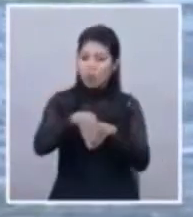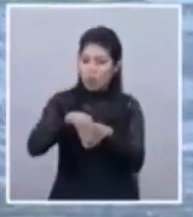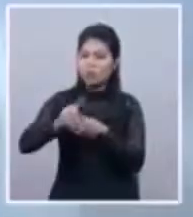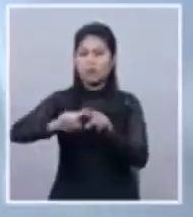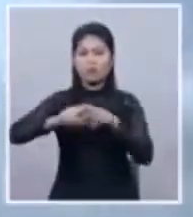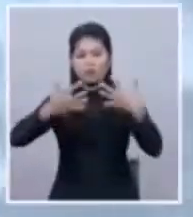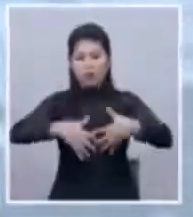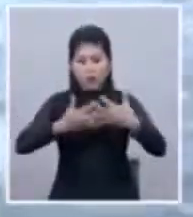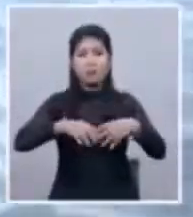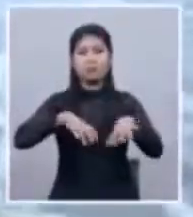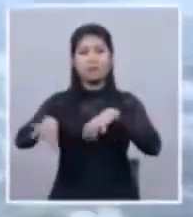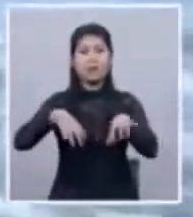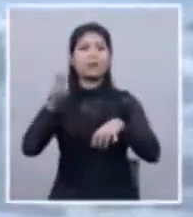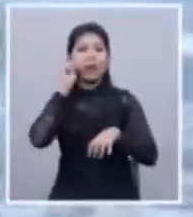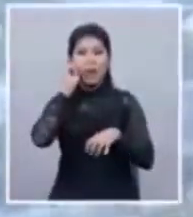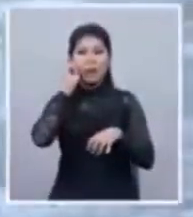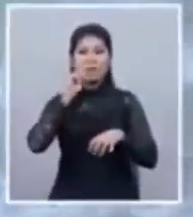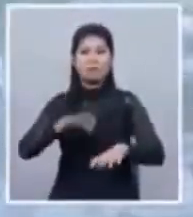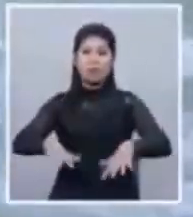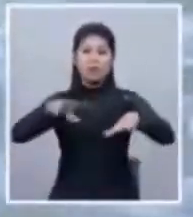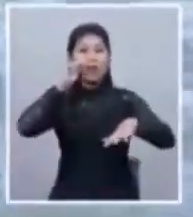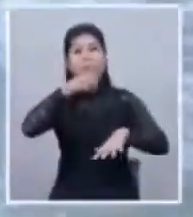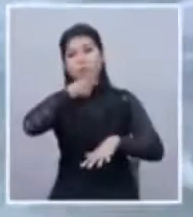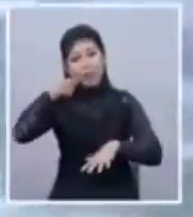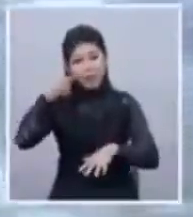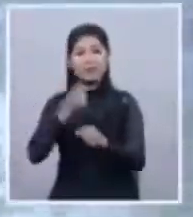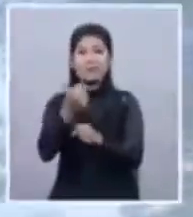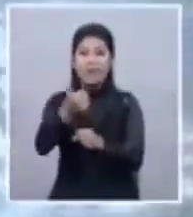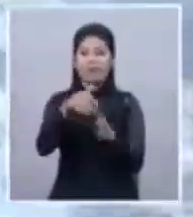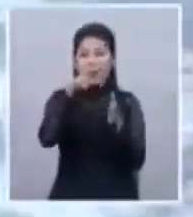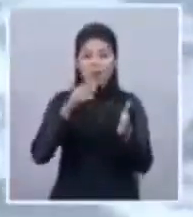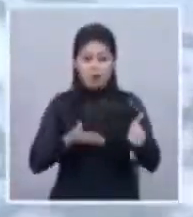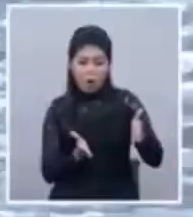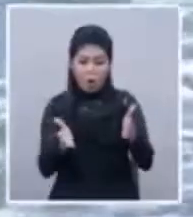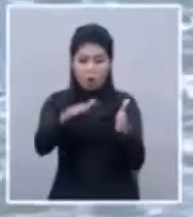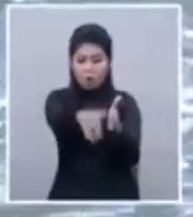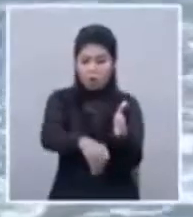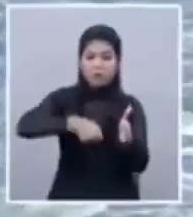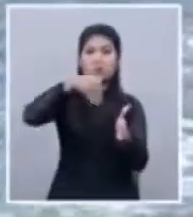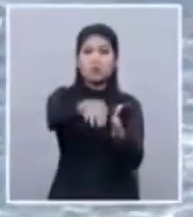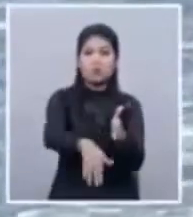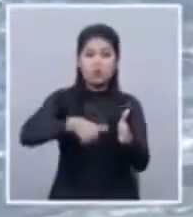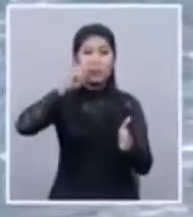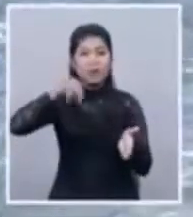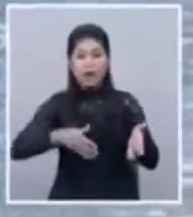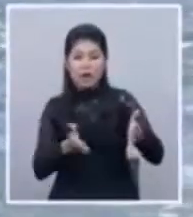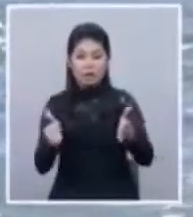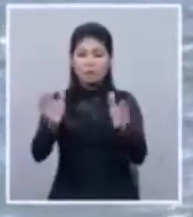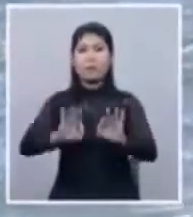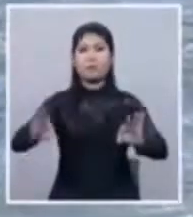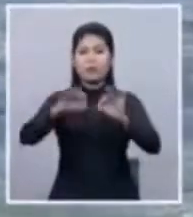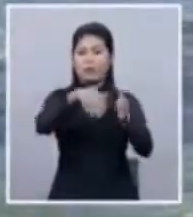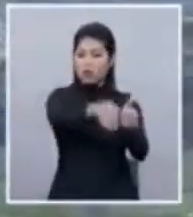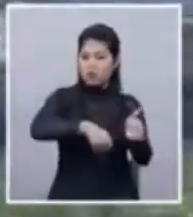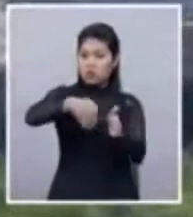กรรมบริหารจัดการน้ำท่วมน้ำแล้งอย่างเช่นการขุดลอกลำคลองลำน้ำสาขาแม่น้ำสายหลักก็ทำไปแล้วก